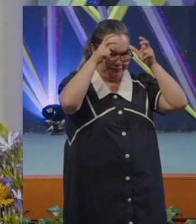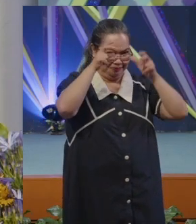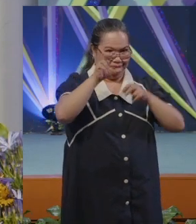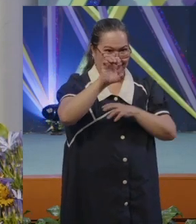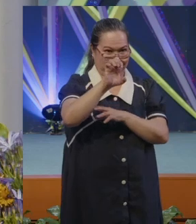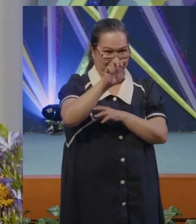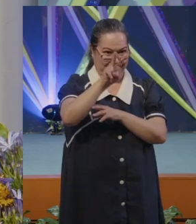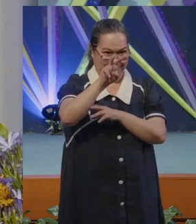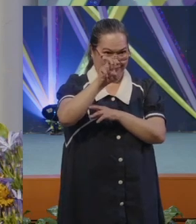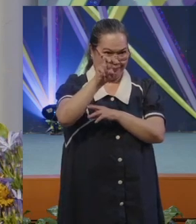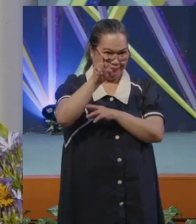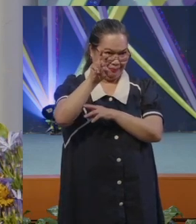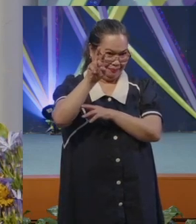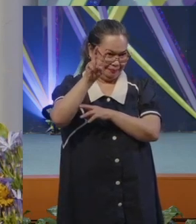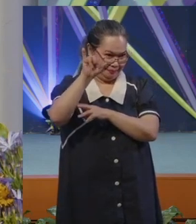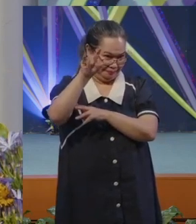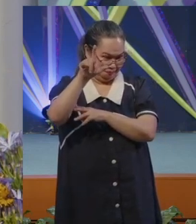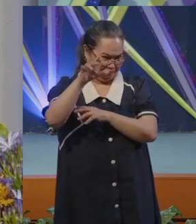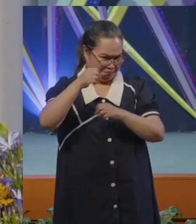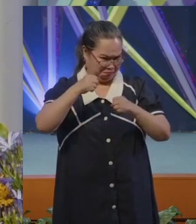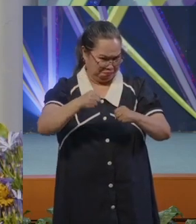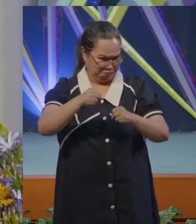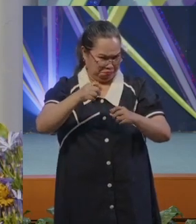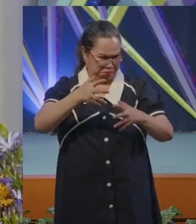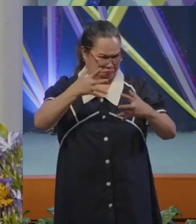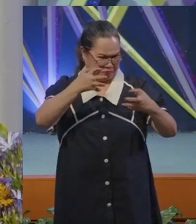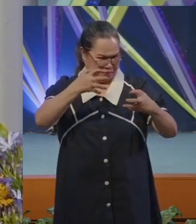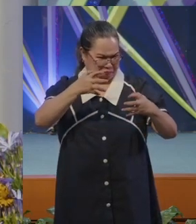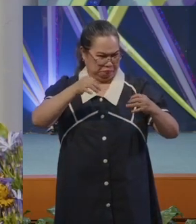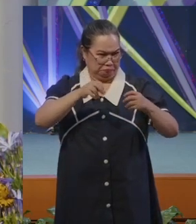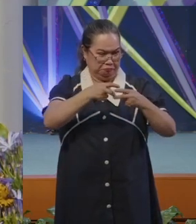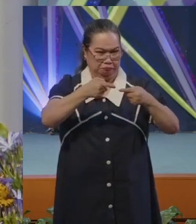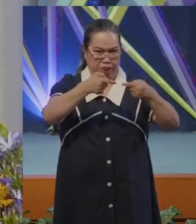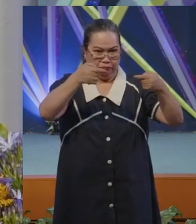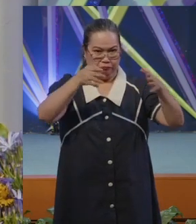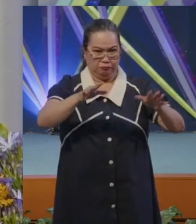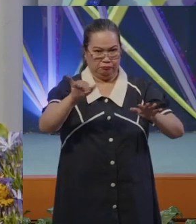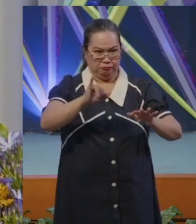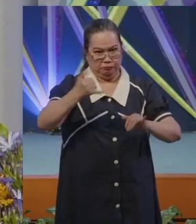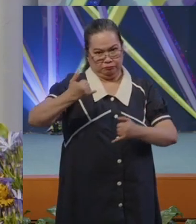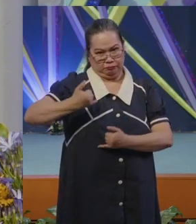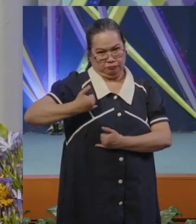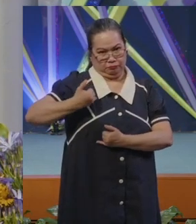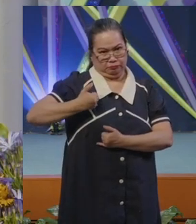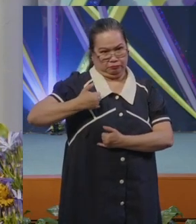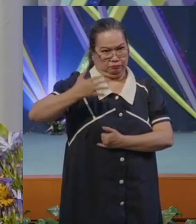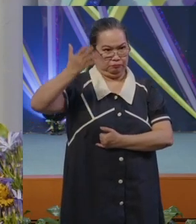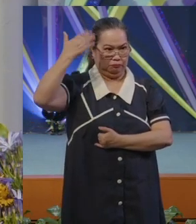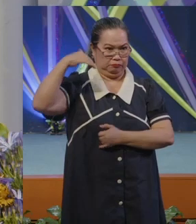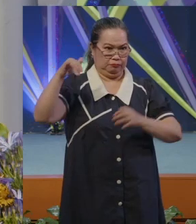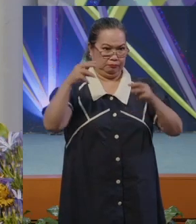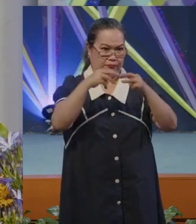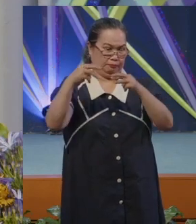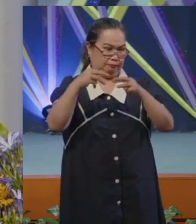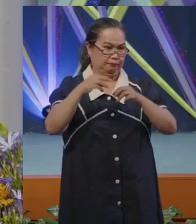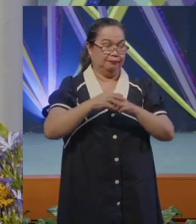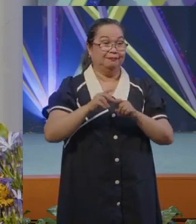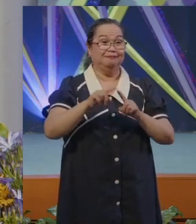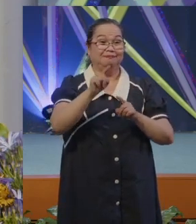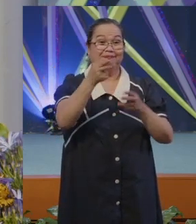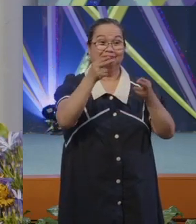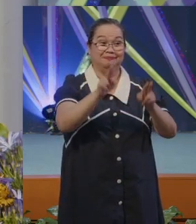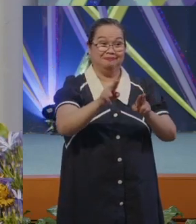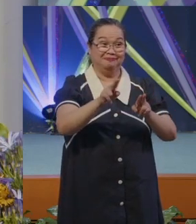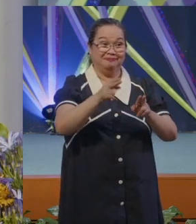Kasing laki, kasing lakas, kasing bangis ng kalaban nila Joshua noong panahon na yon. Pero nakita na